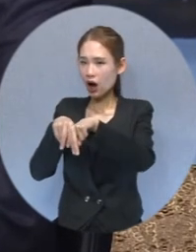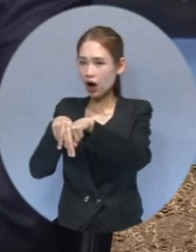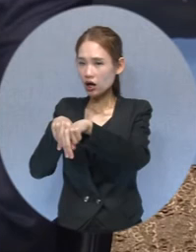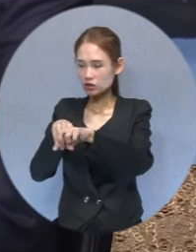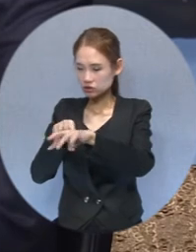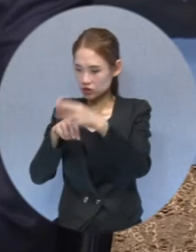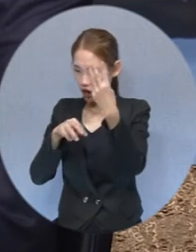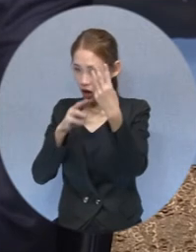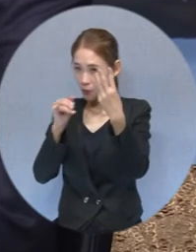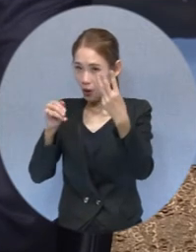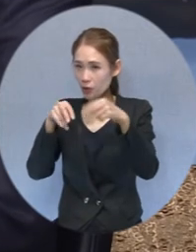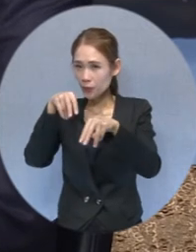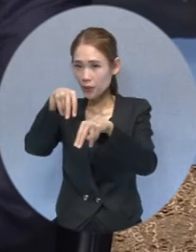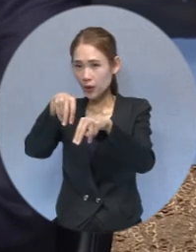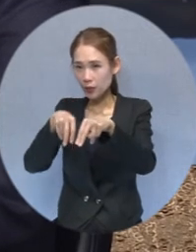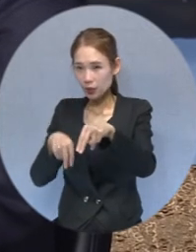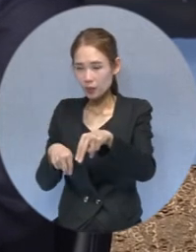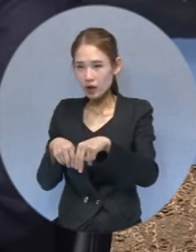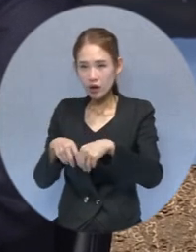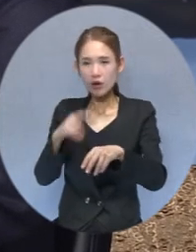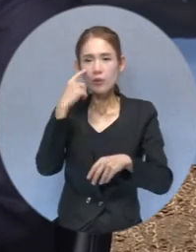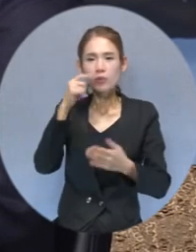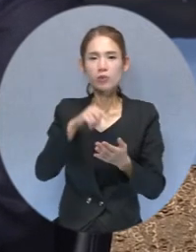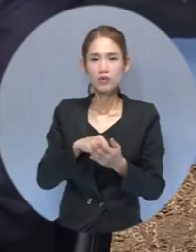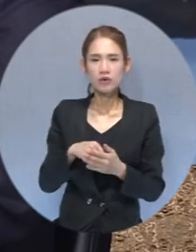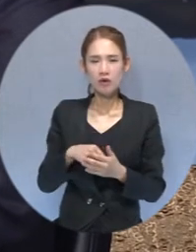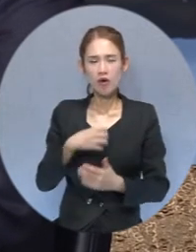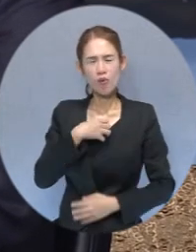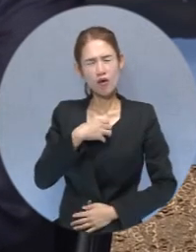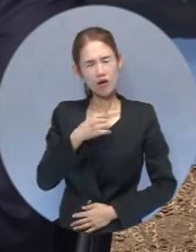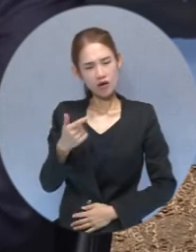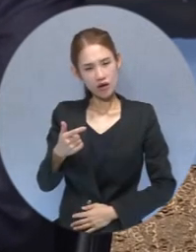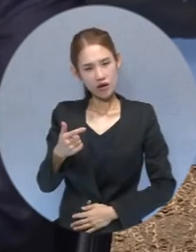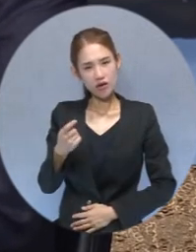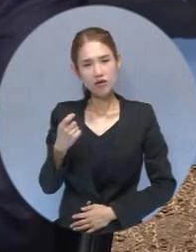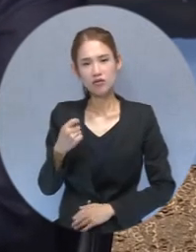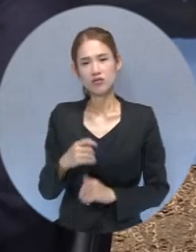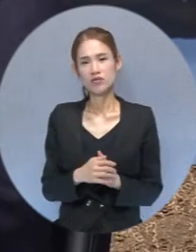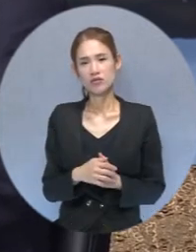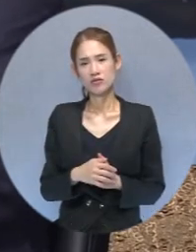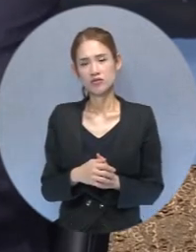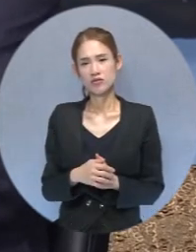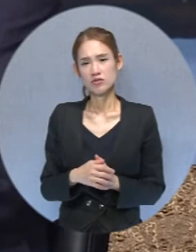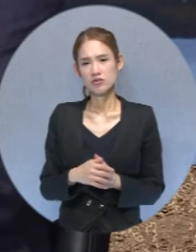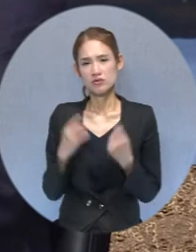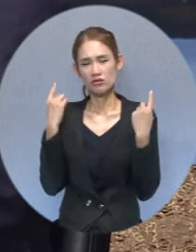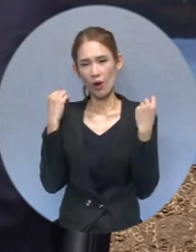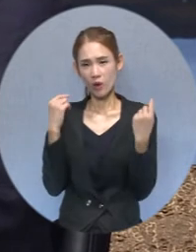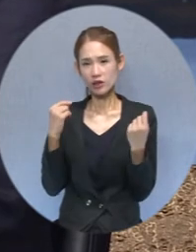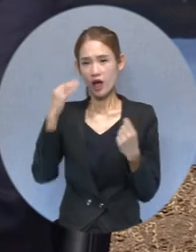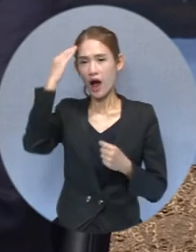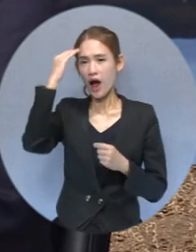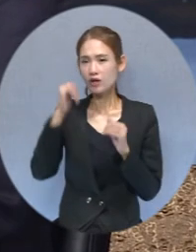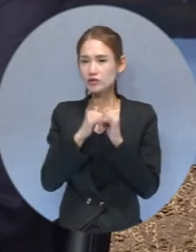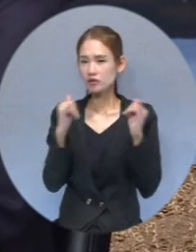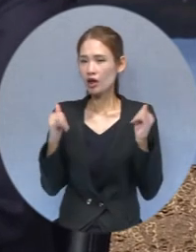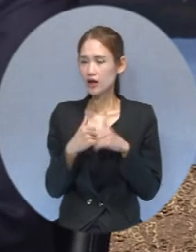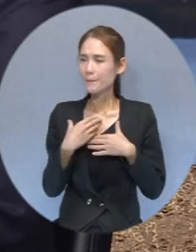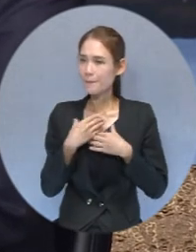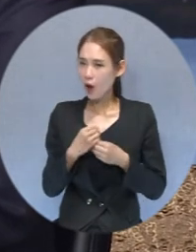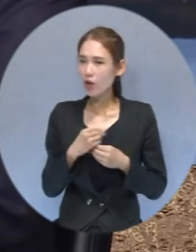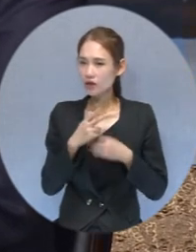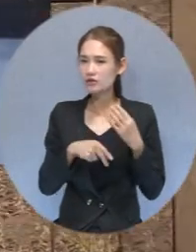세배명도 봤습니다. 아, 정말요? 네. 굉장히 위험할 것 같은데요. 그런 거에 대해서 아직까지 우리 사회에서 일단 편리하고 좋은 시스템에